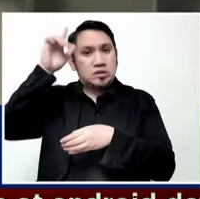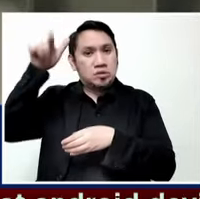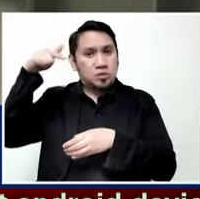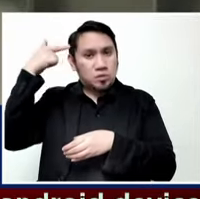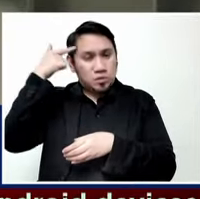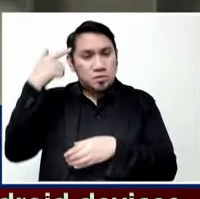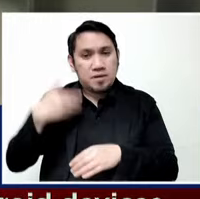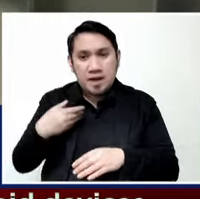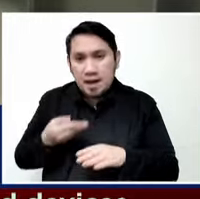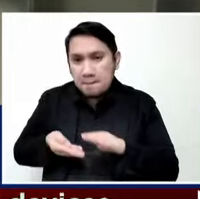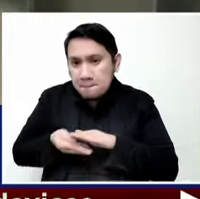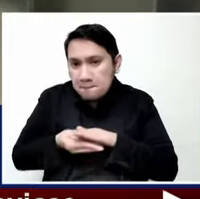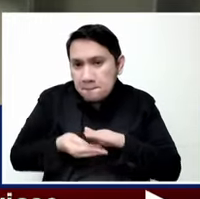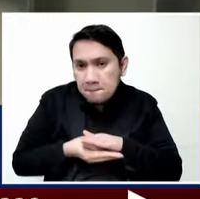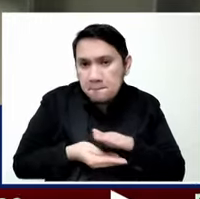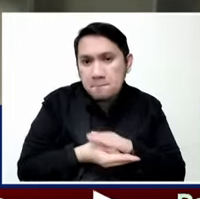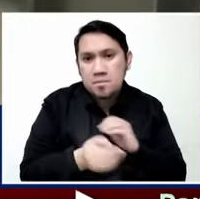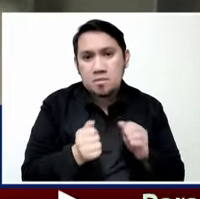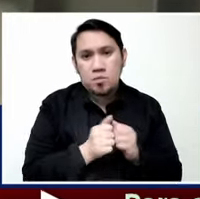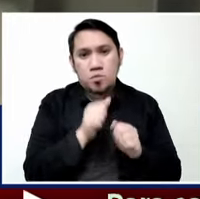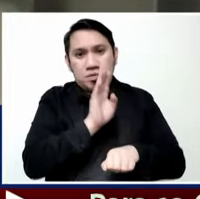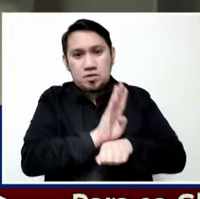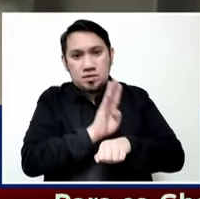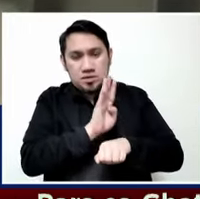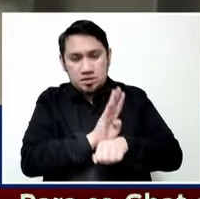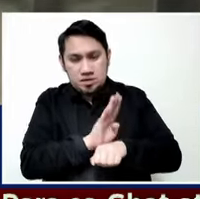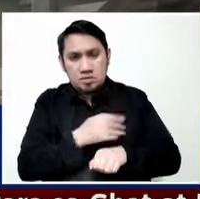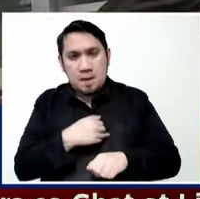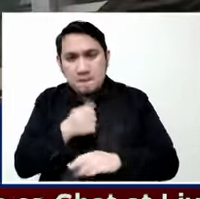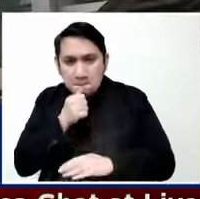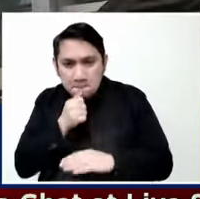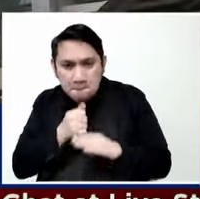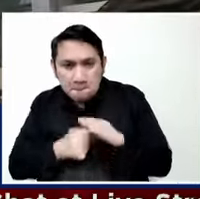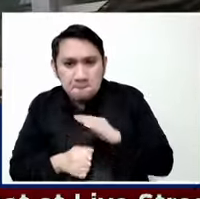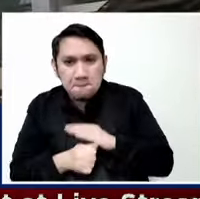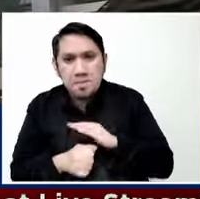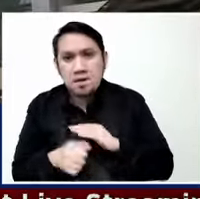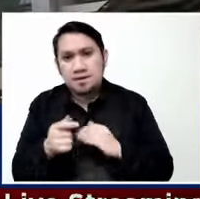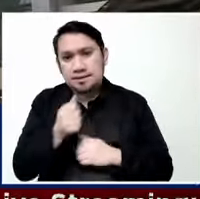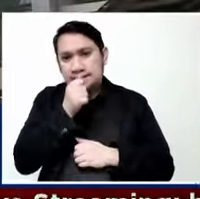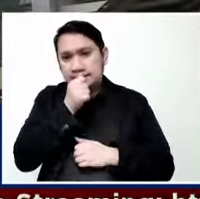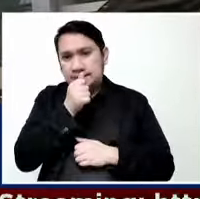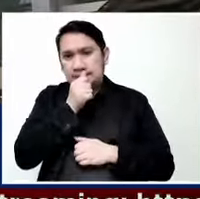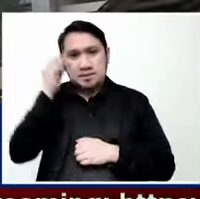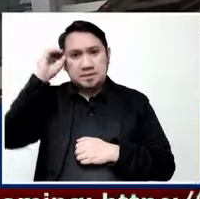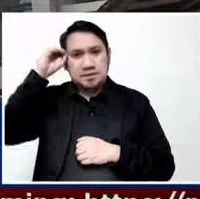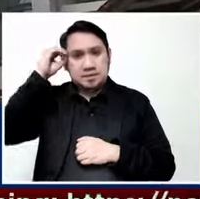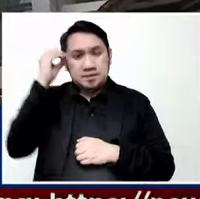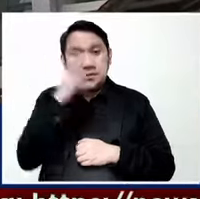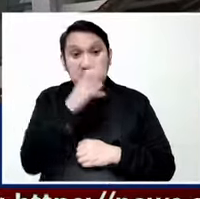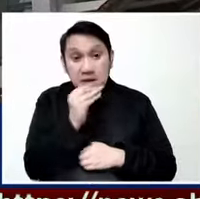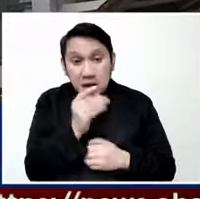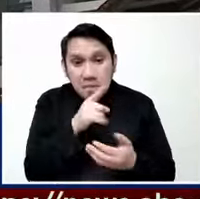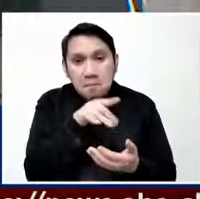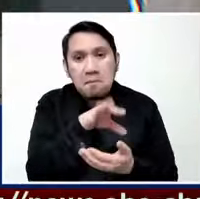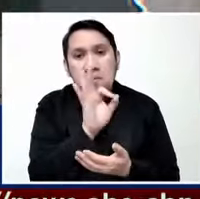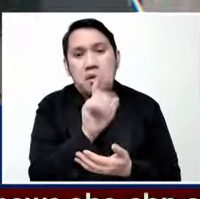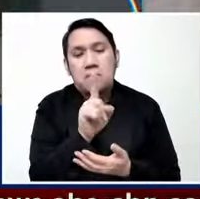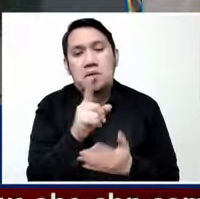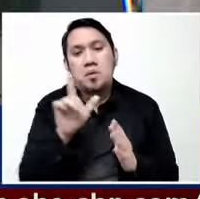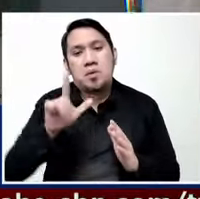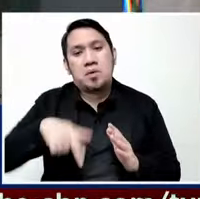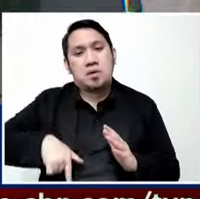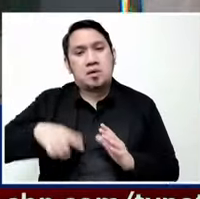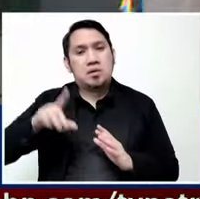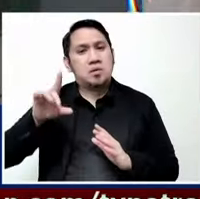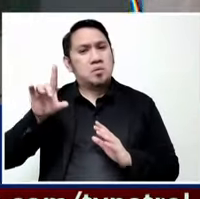nakipagkunsyabahan sa mga negosyante para makapag-hoard ng sibuyas. Inungkat din nila ang tila huli ng desisyon ng DA na